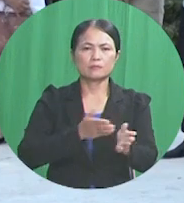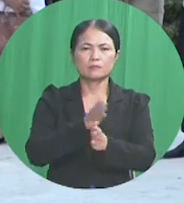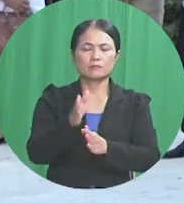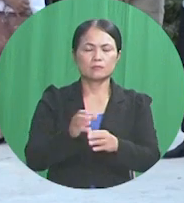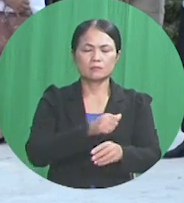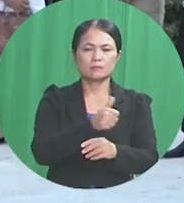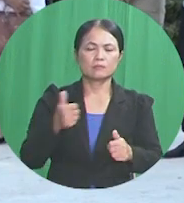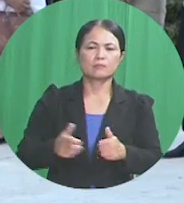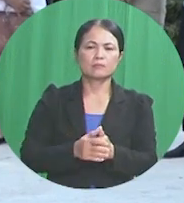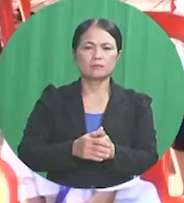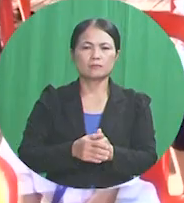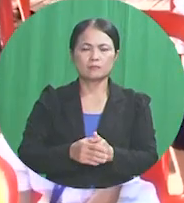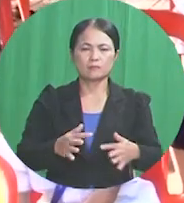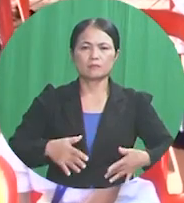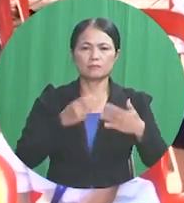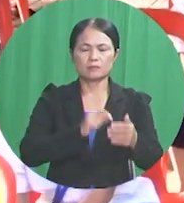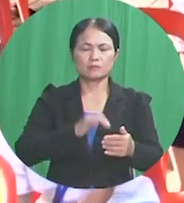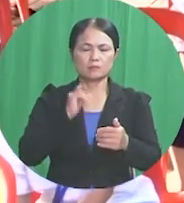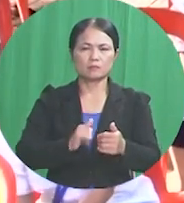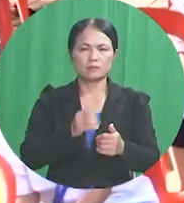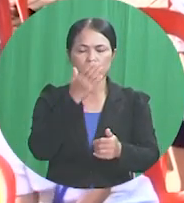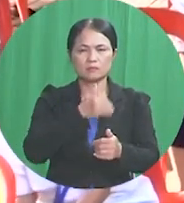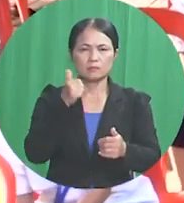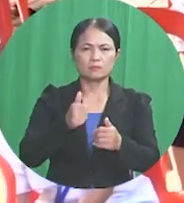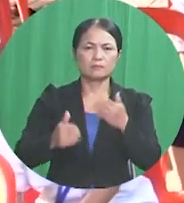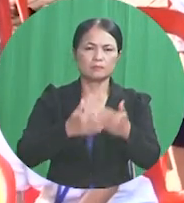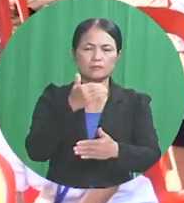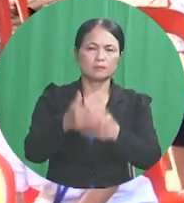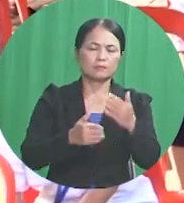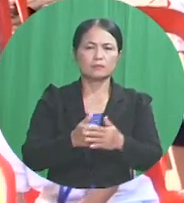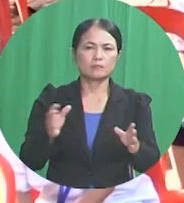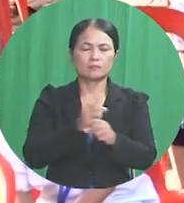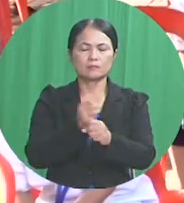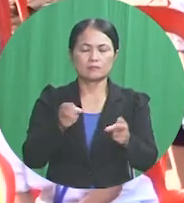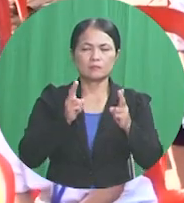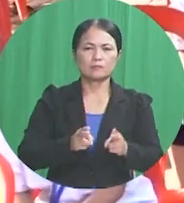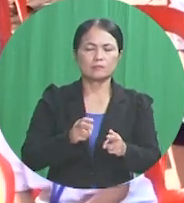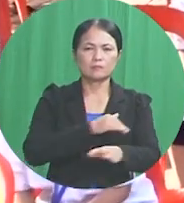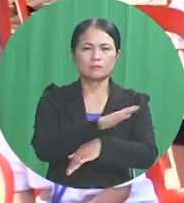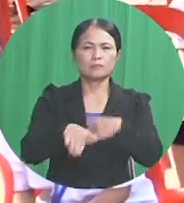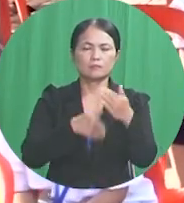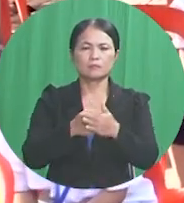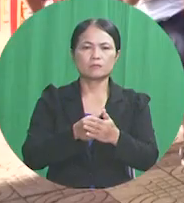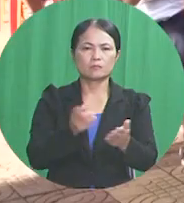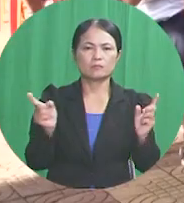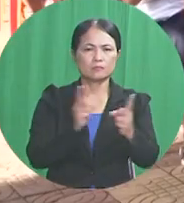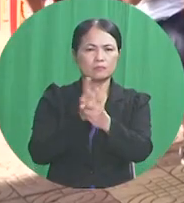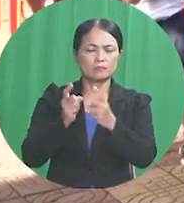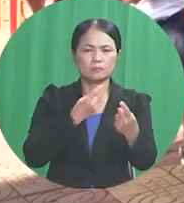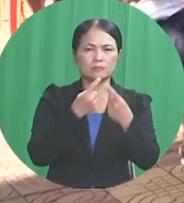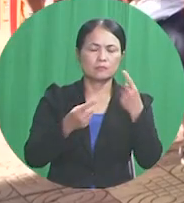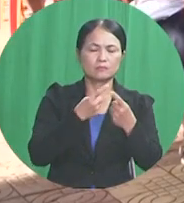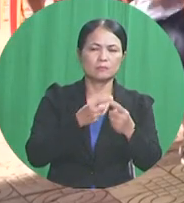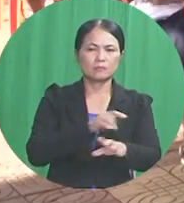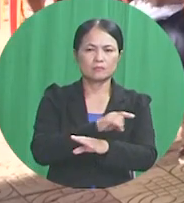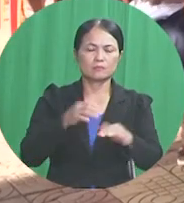ระบอนีเนียมีนจีบเพียบรูนเนอร์การตายประสาเชี่ยลมดับได้บานอนุญาตเอายื่นแต่งอคเนียบานจูบจุ้มสำแนสำนาเ